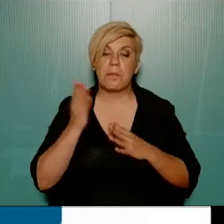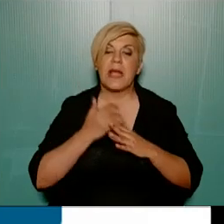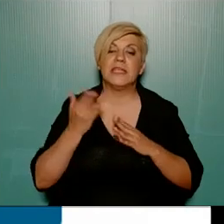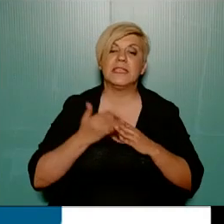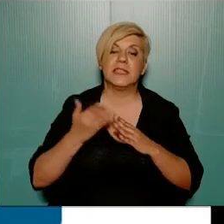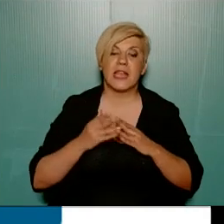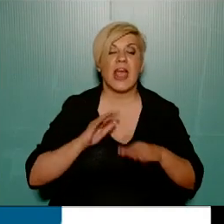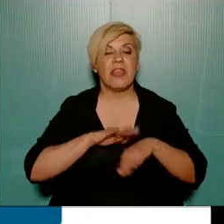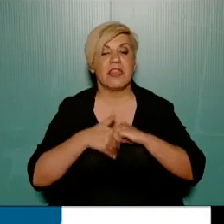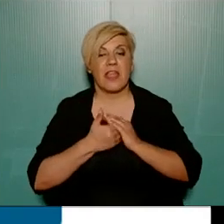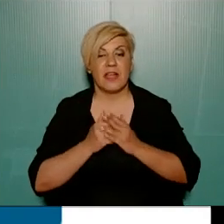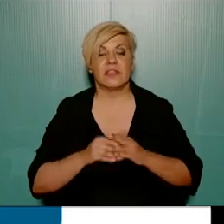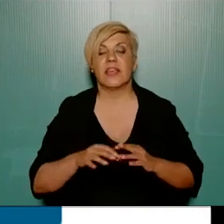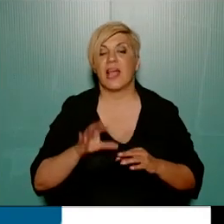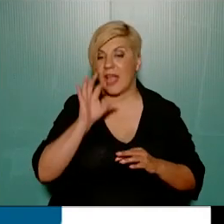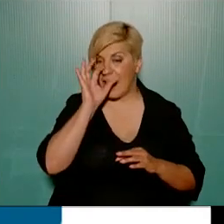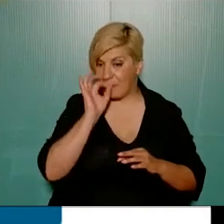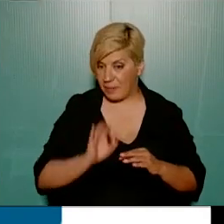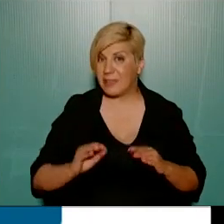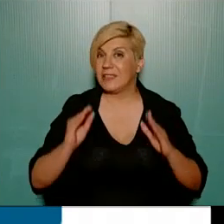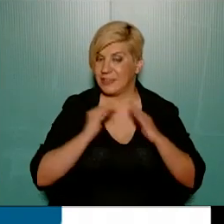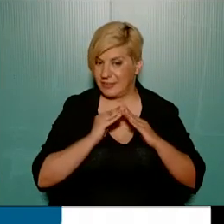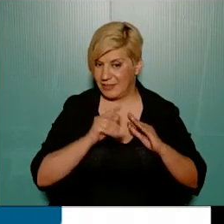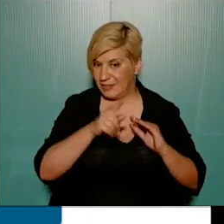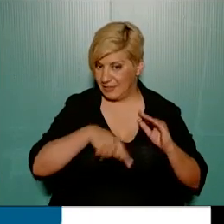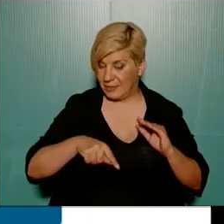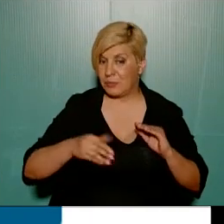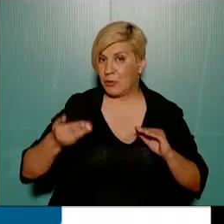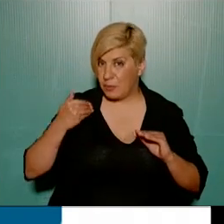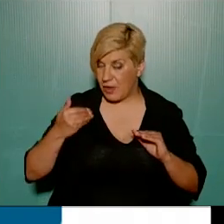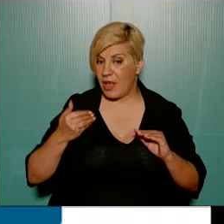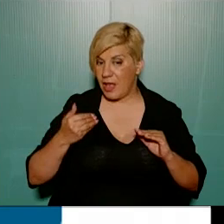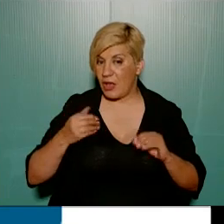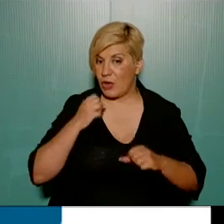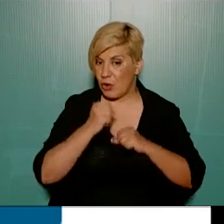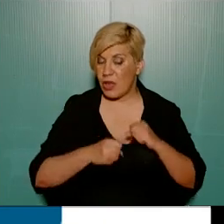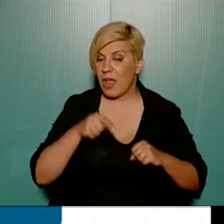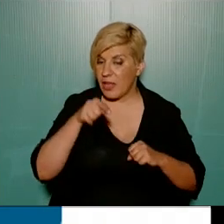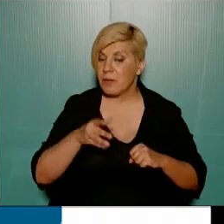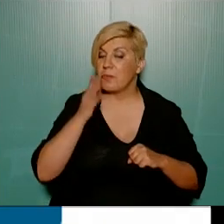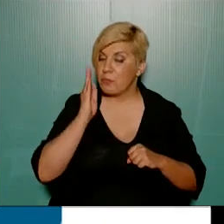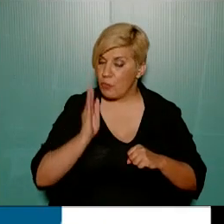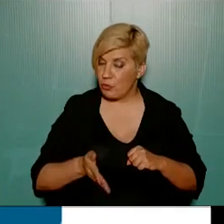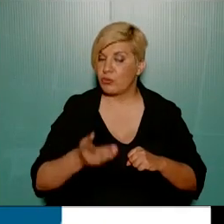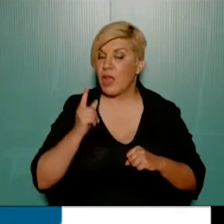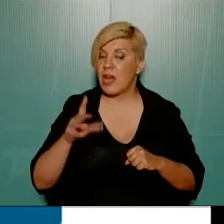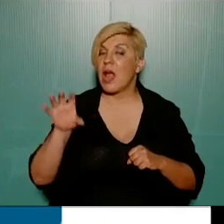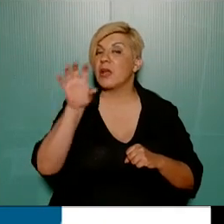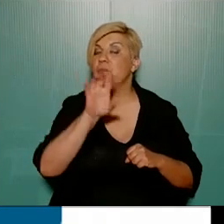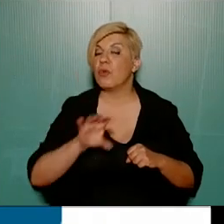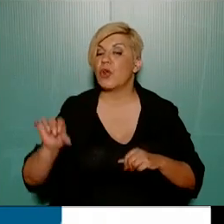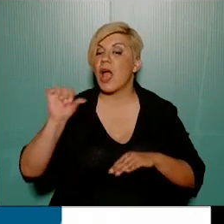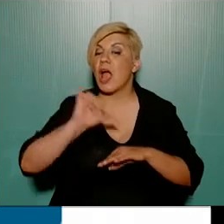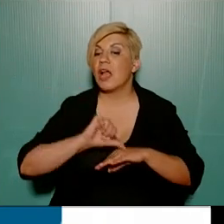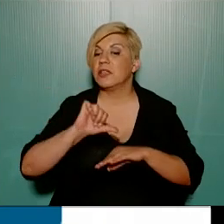ότι ενδιαφέρονται για real estate και τα λοιπά στην προηγούμενα χρόνια, θέλω να πω ότι εκεί θα μπορούσε να γίνει ένα μουσείο